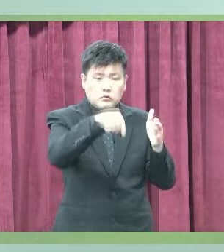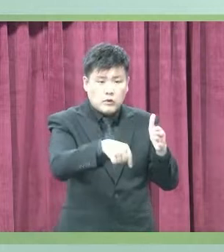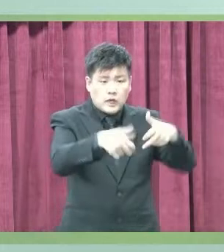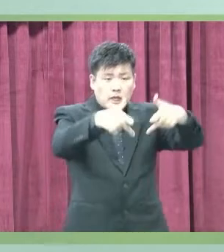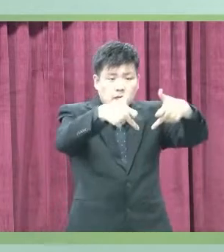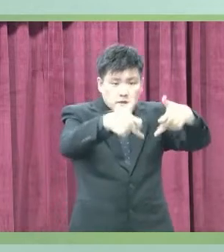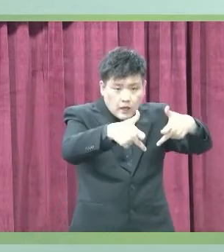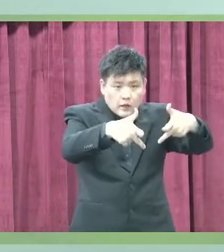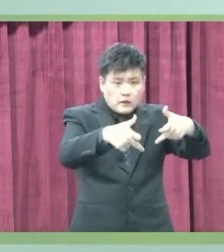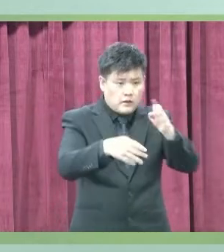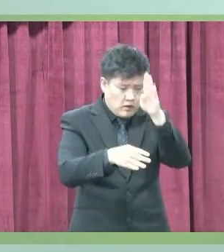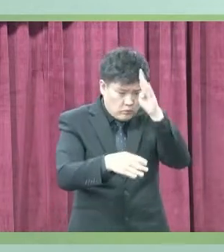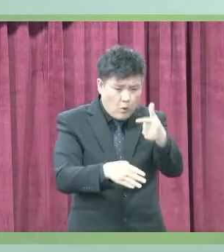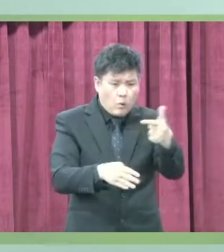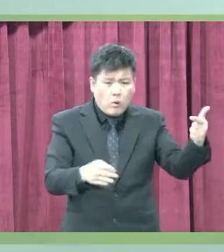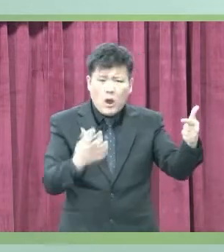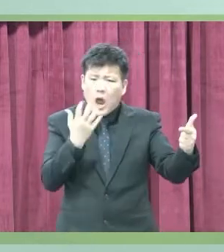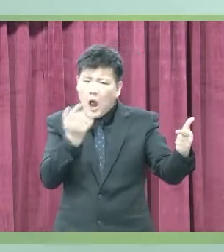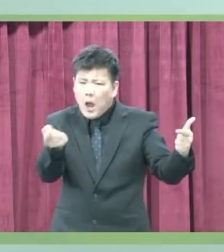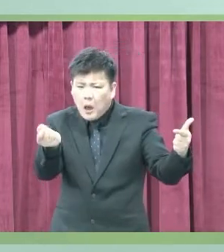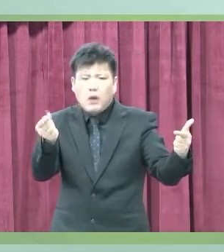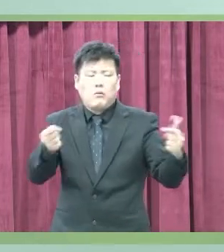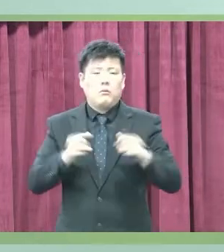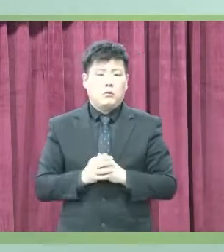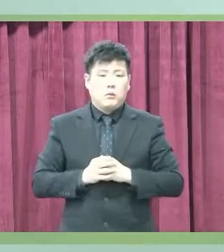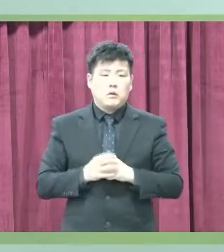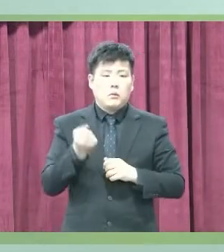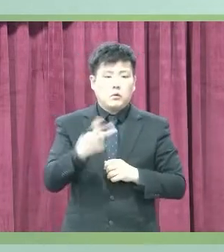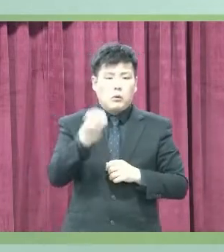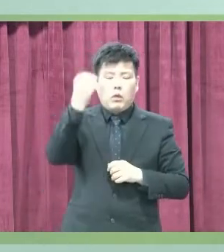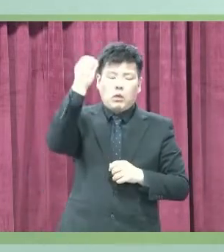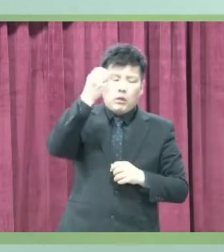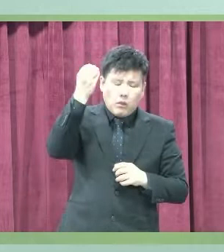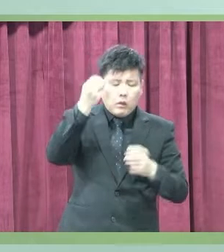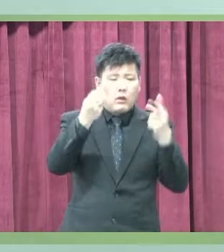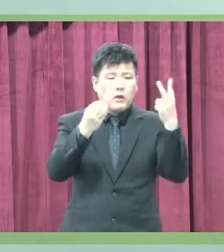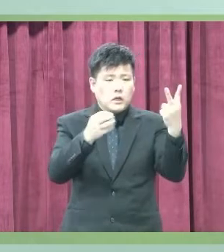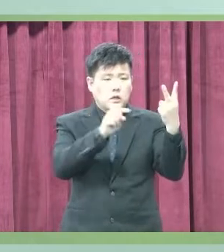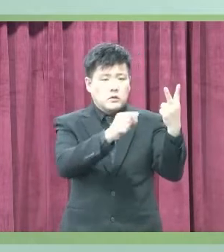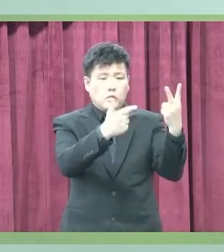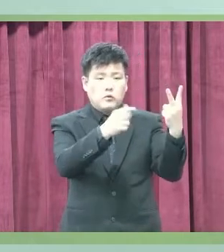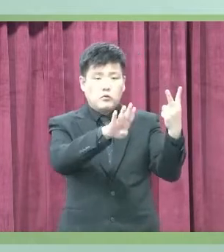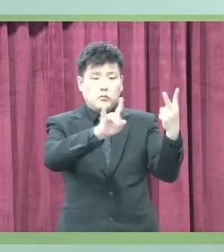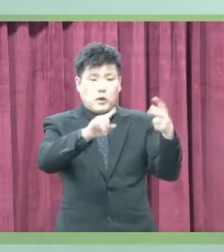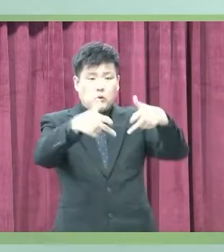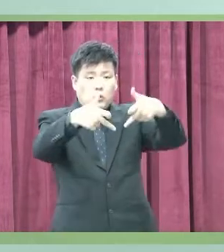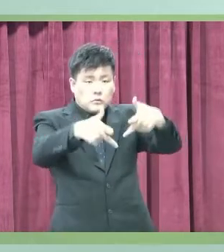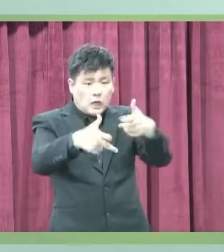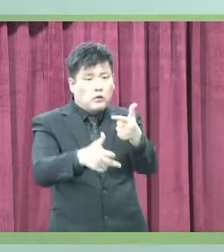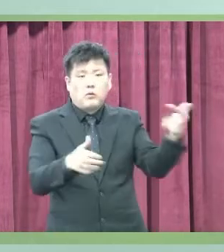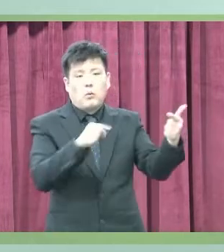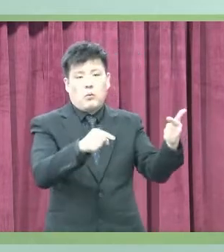더 높은 비율을 나타내고 있습니다. 특히 빈혈증에서 2.6배로 장애인과 비장애인의 격차가 가장